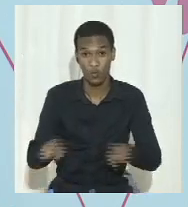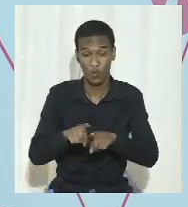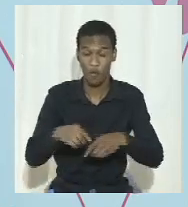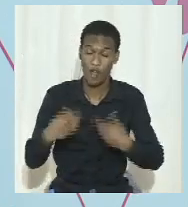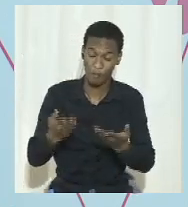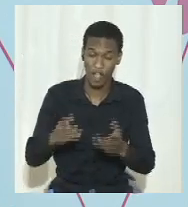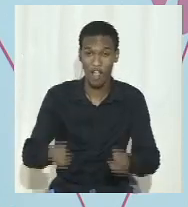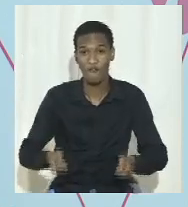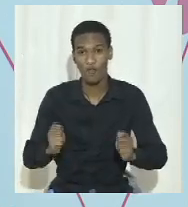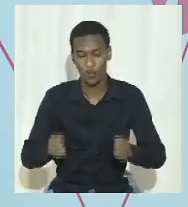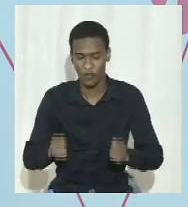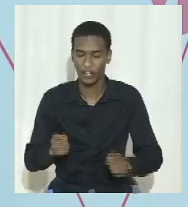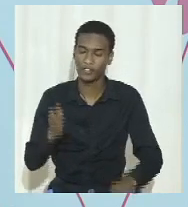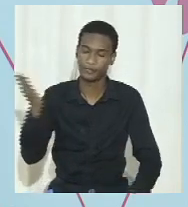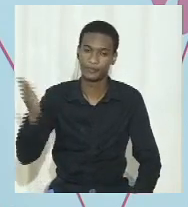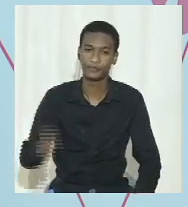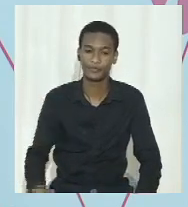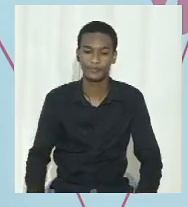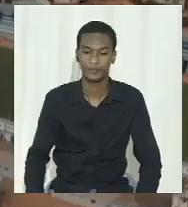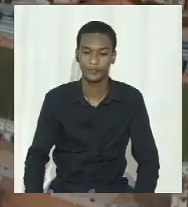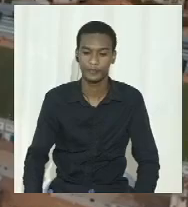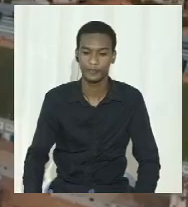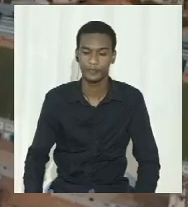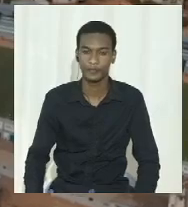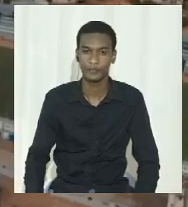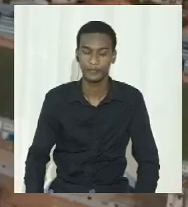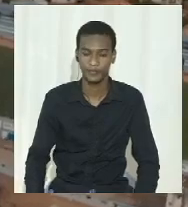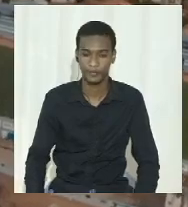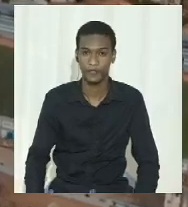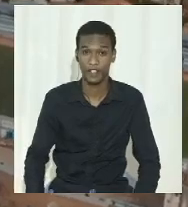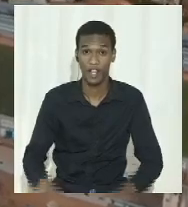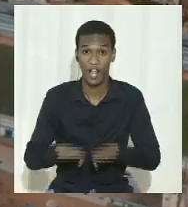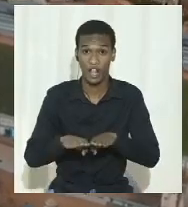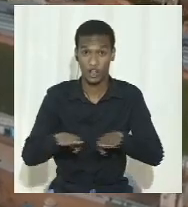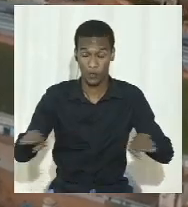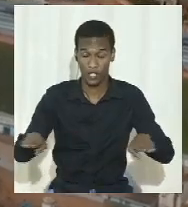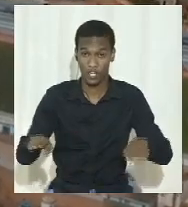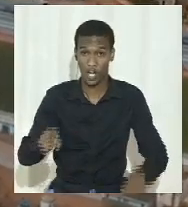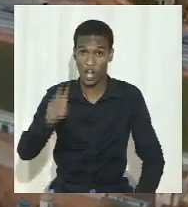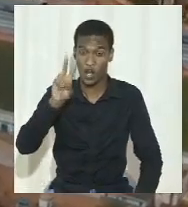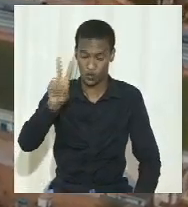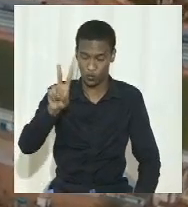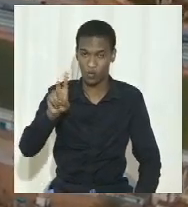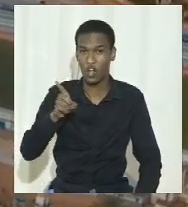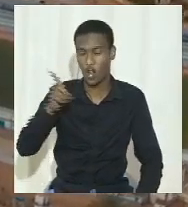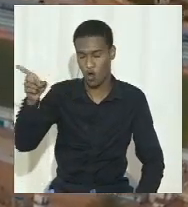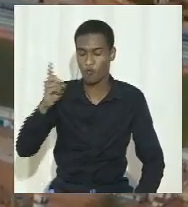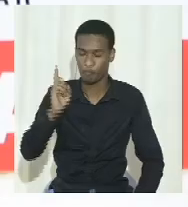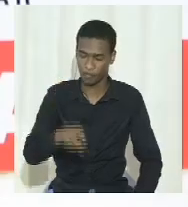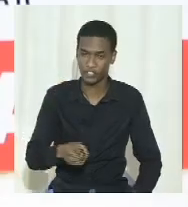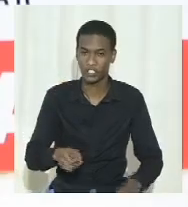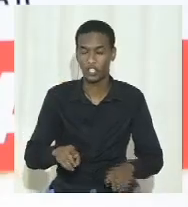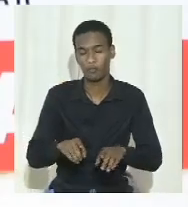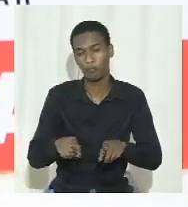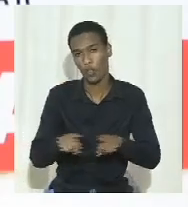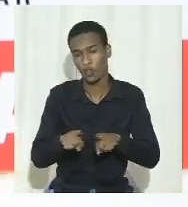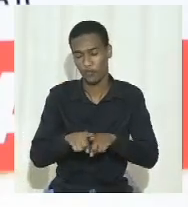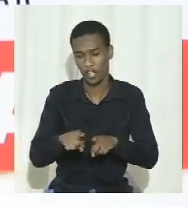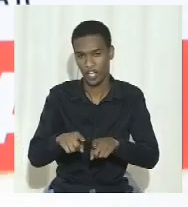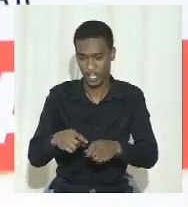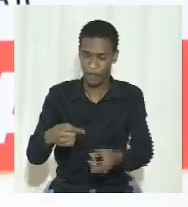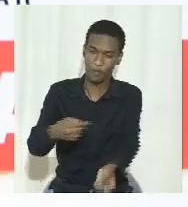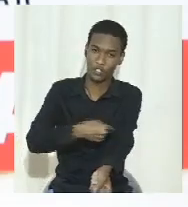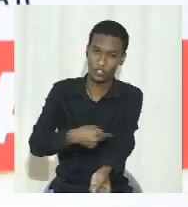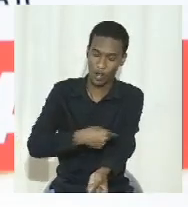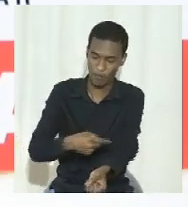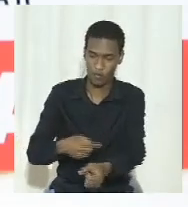tosy fanomezana eo amin'ny sarin'ny Andrajoelina Toerana roa no nametrahana ny centre de traitement COVID-19 na CTC 19 eto